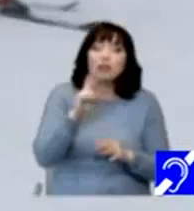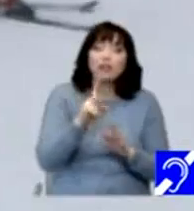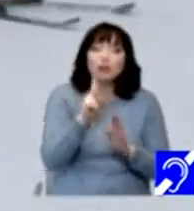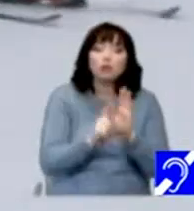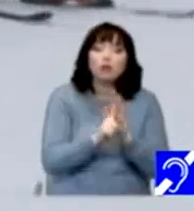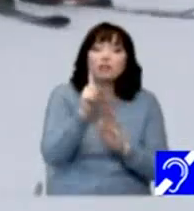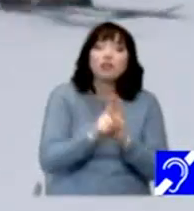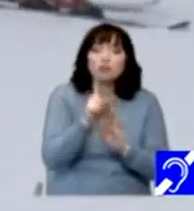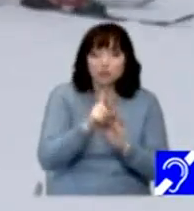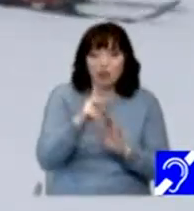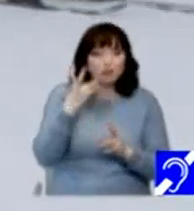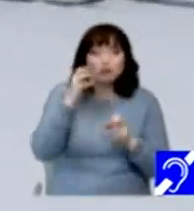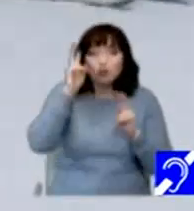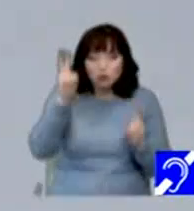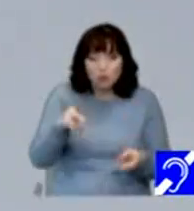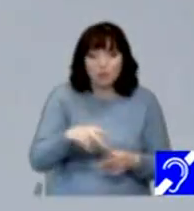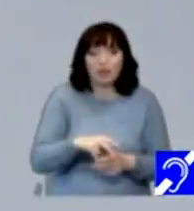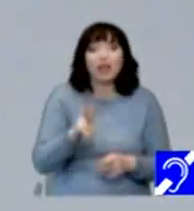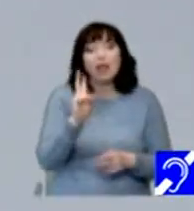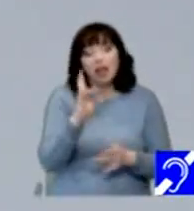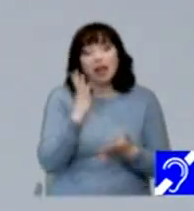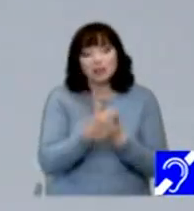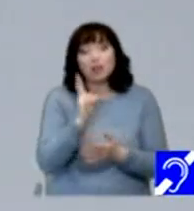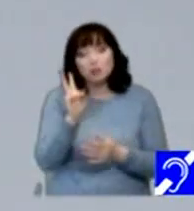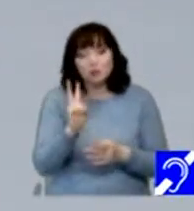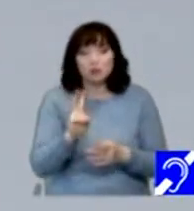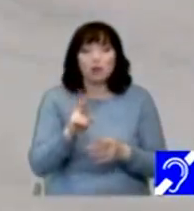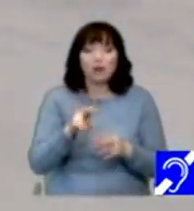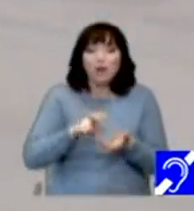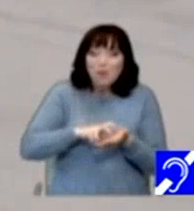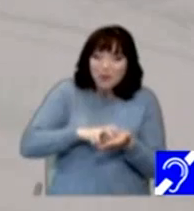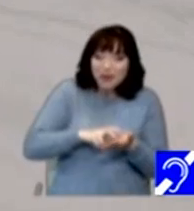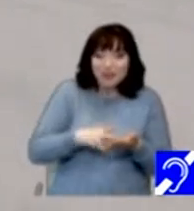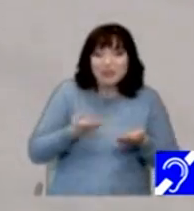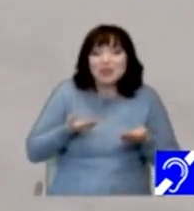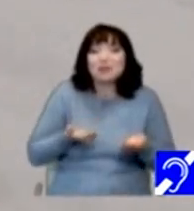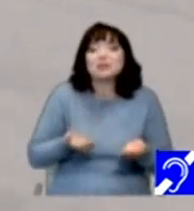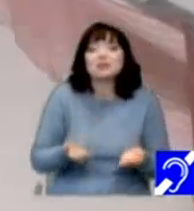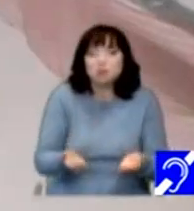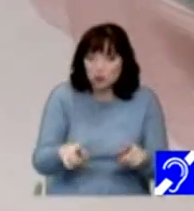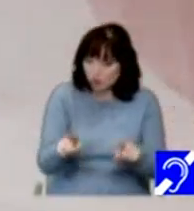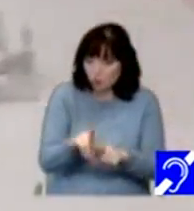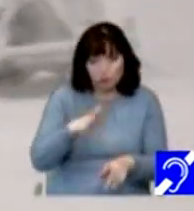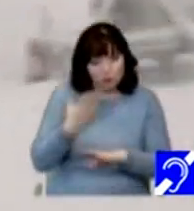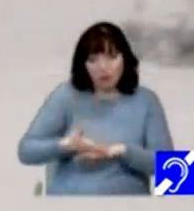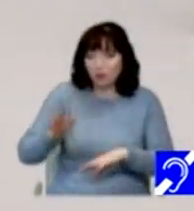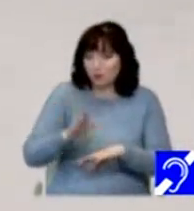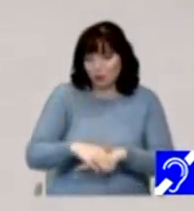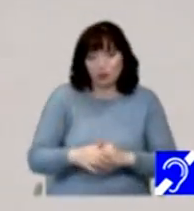să-și testeze abilitățile. Nici cei mai puțin temerari care au ales doar o săniuță nu au avut o misiune ușoară.